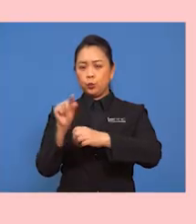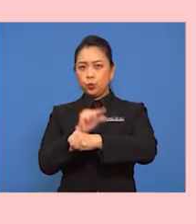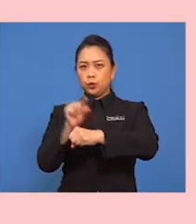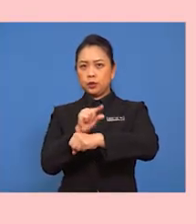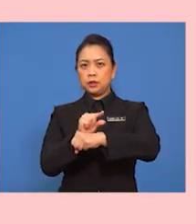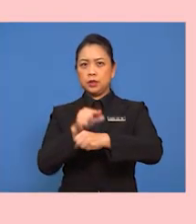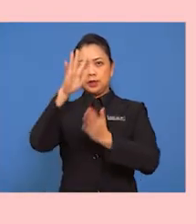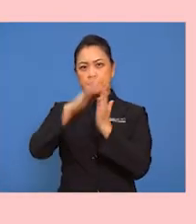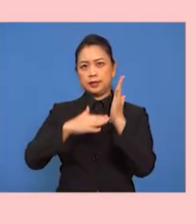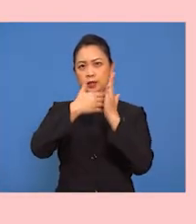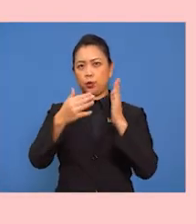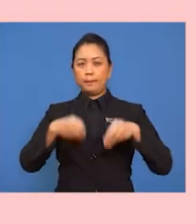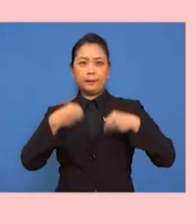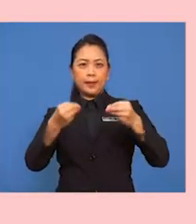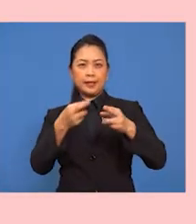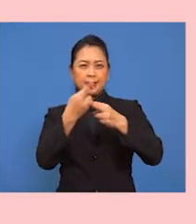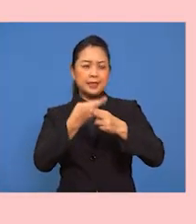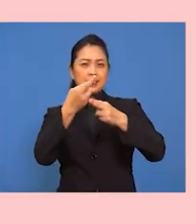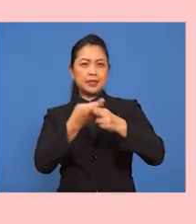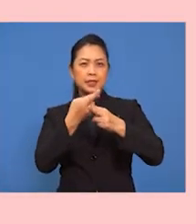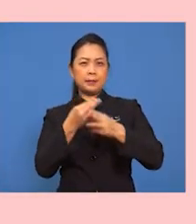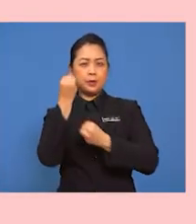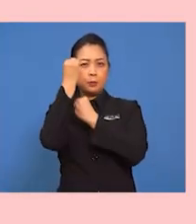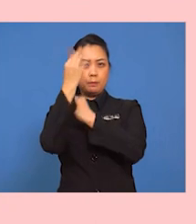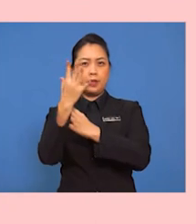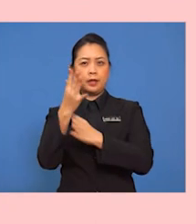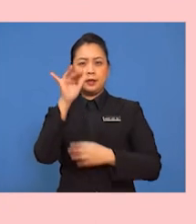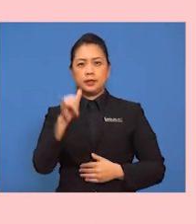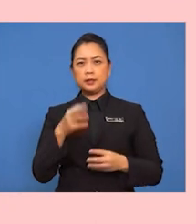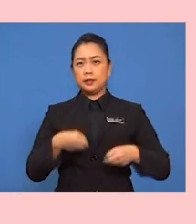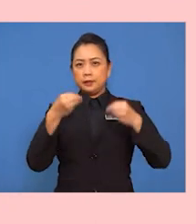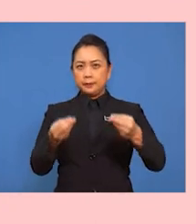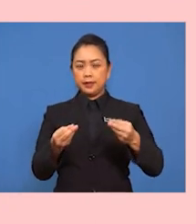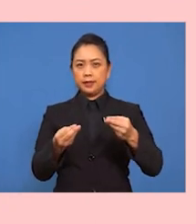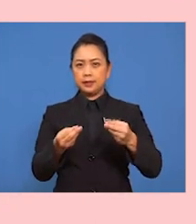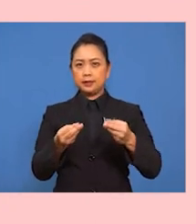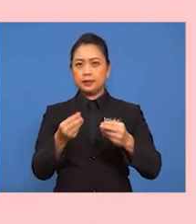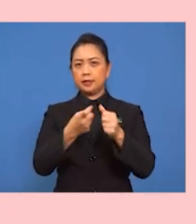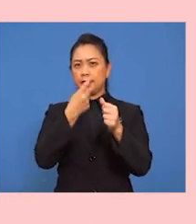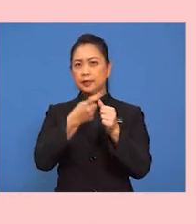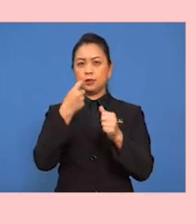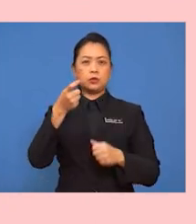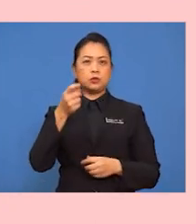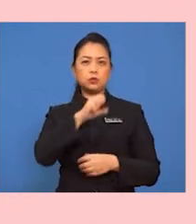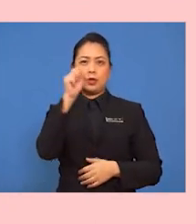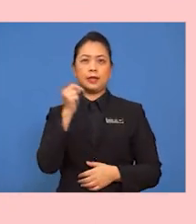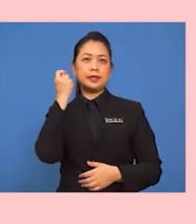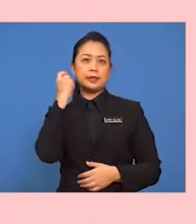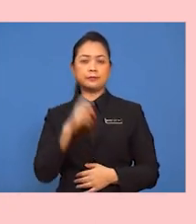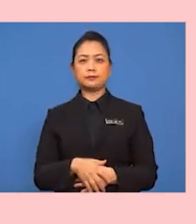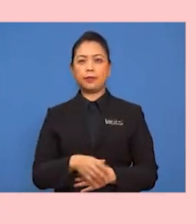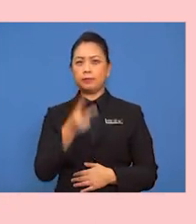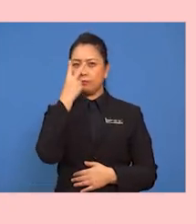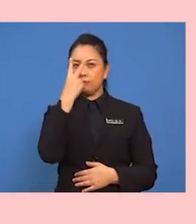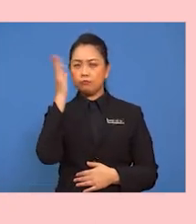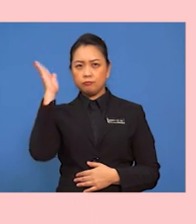jadual Bagi meringkaskan maklumat yang diberi dari soalan Sila